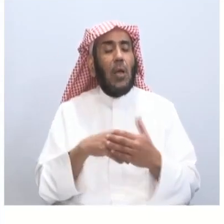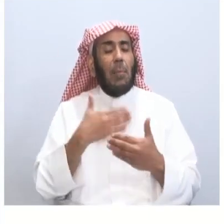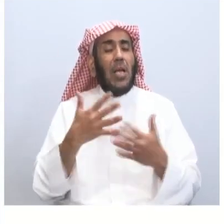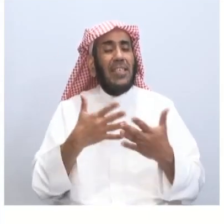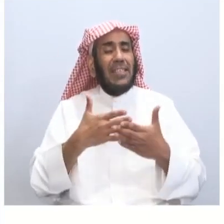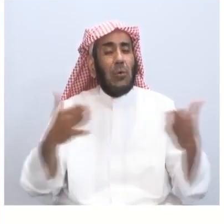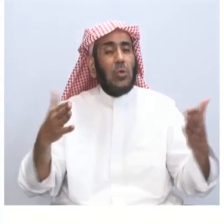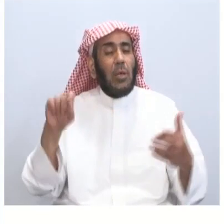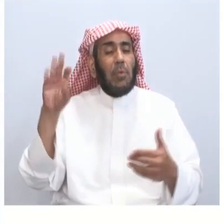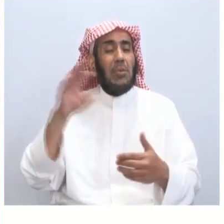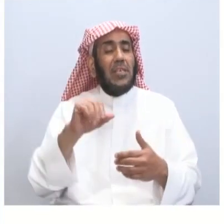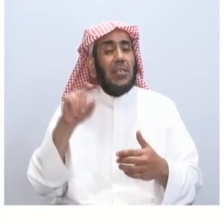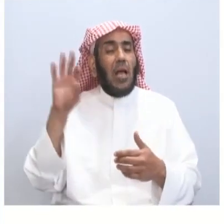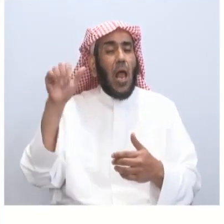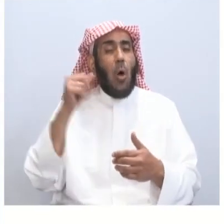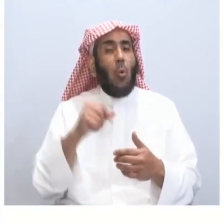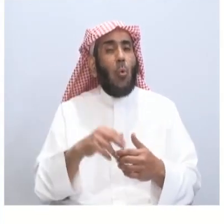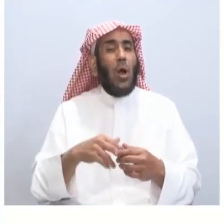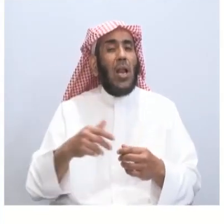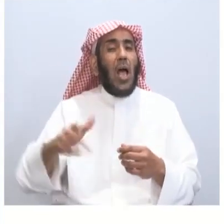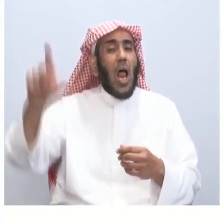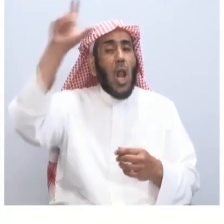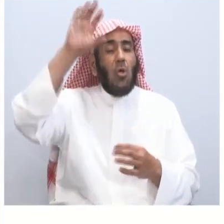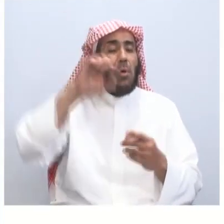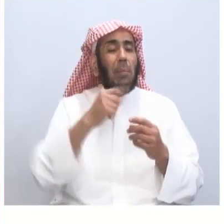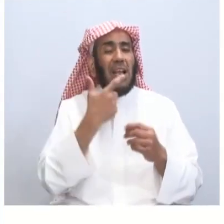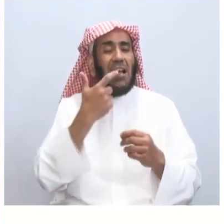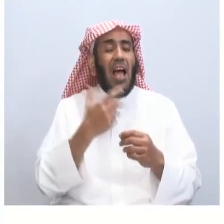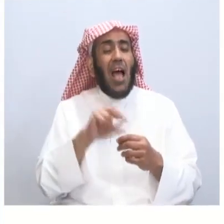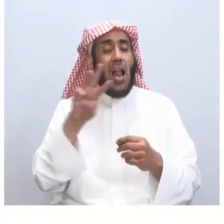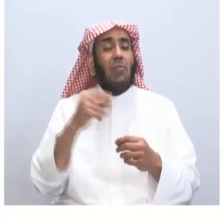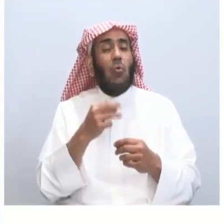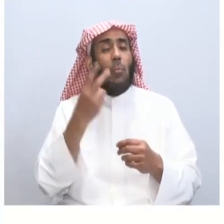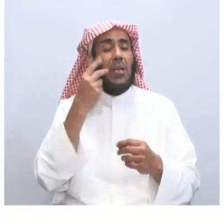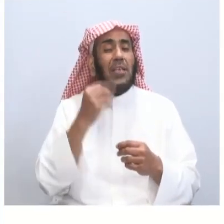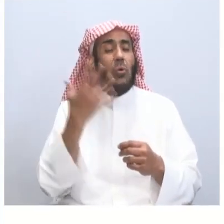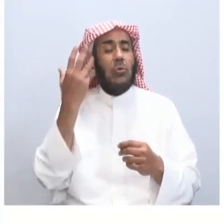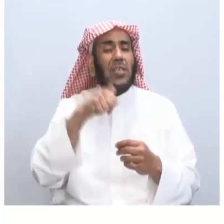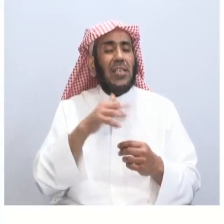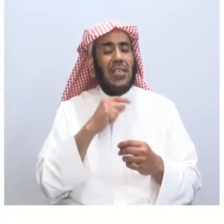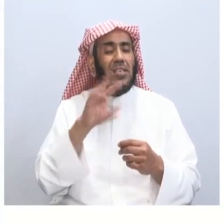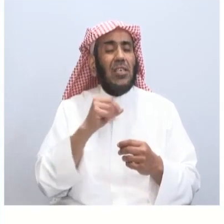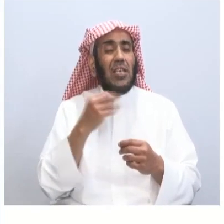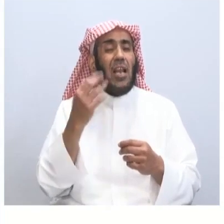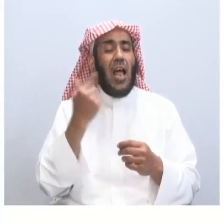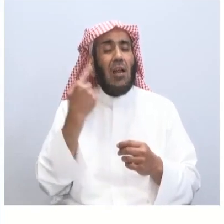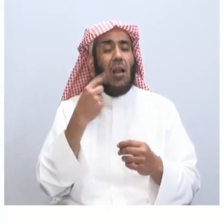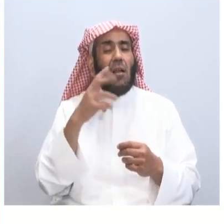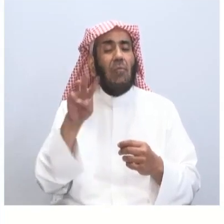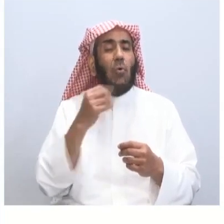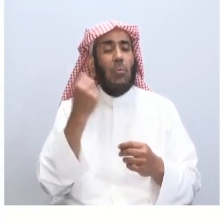توسعه عبد المجيد الاول العثماني منم 1265 الى 1277